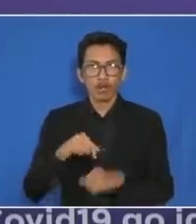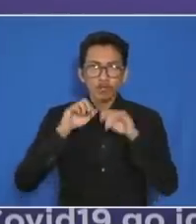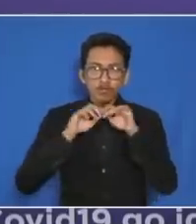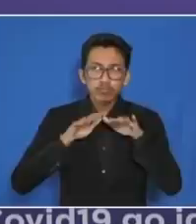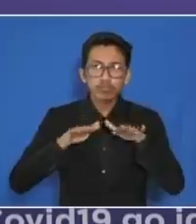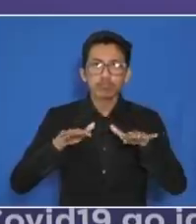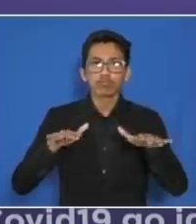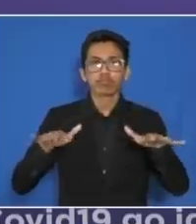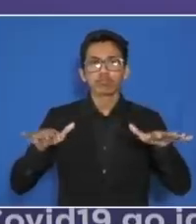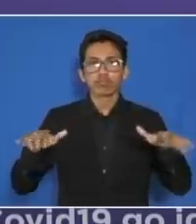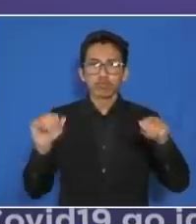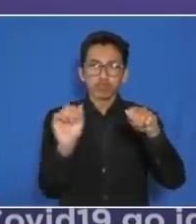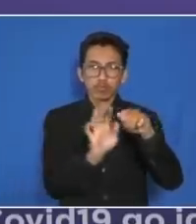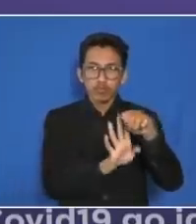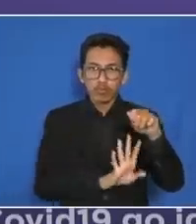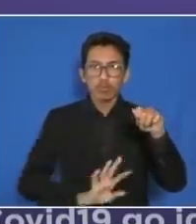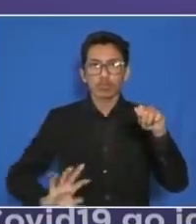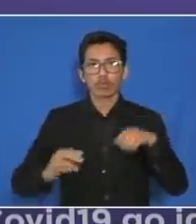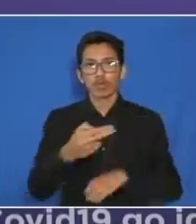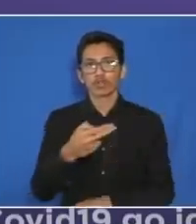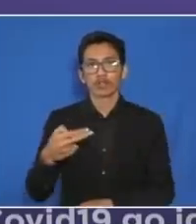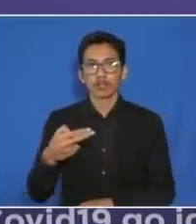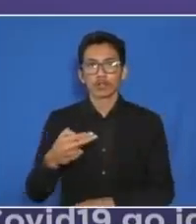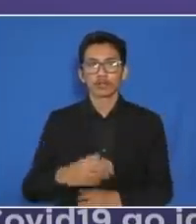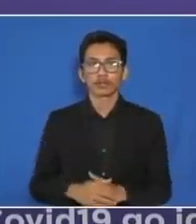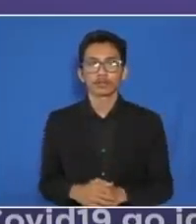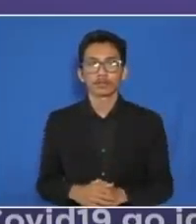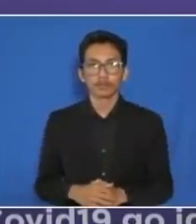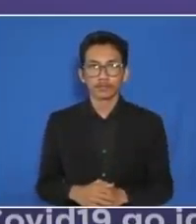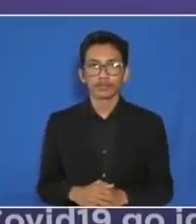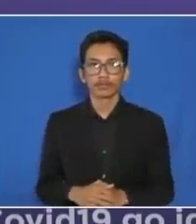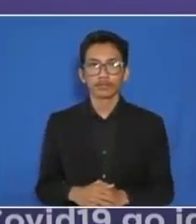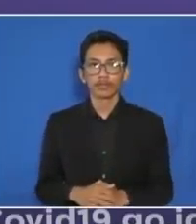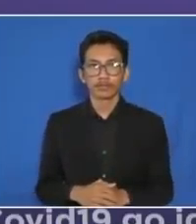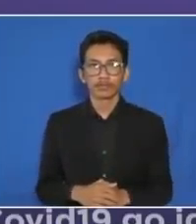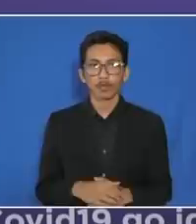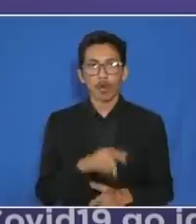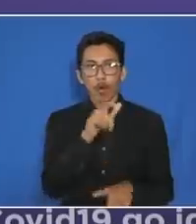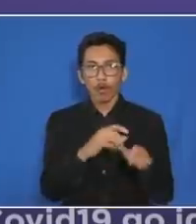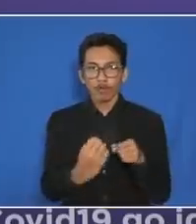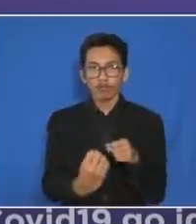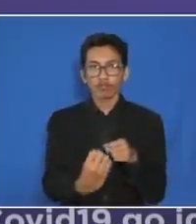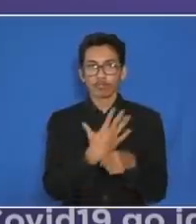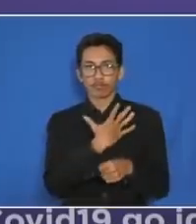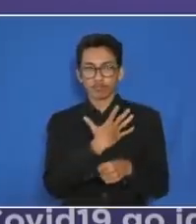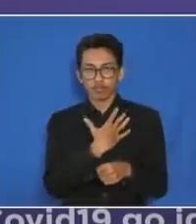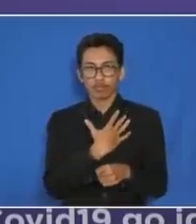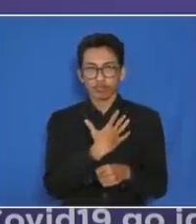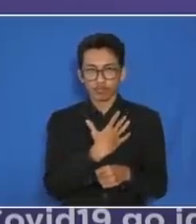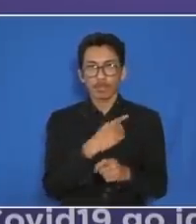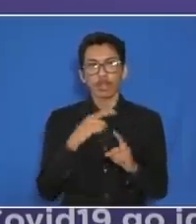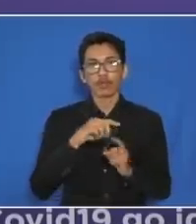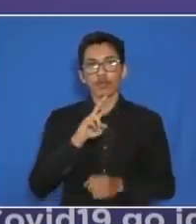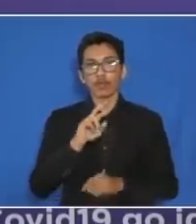tersebar di seluruh provinsi di Indonesia angka positif covert 19/26